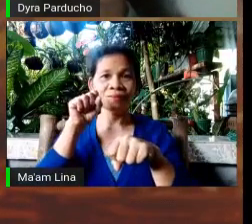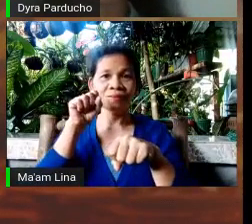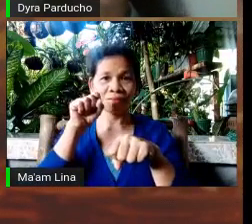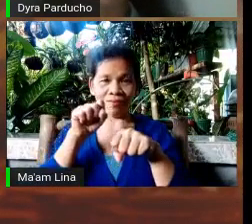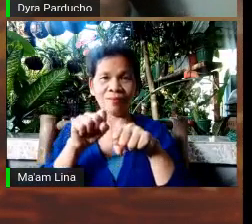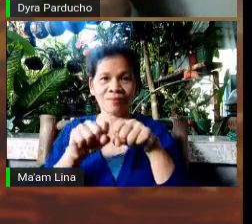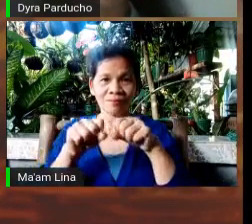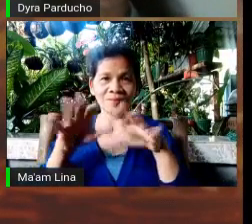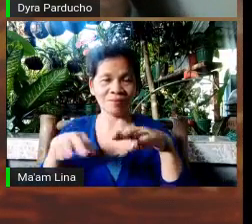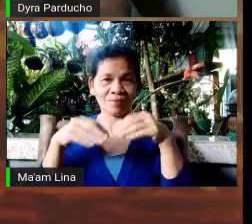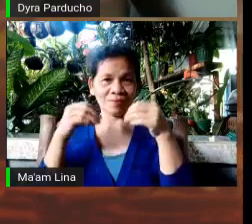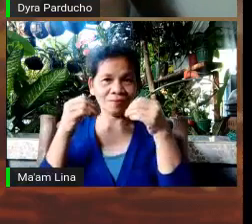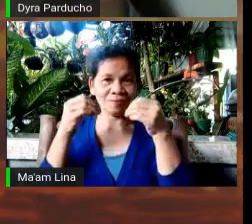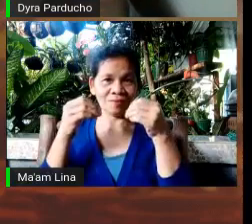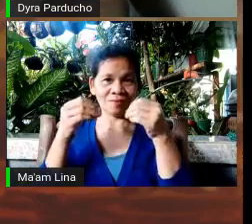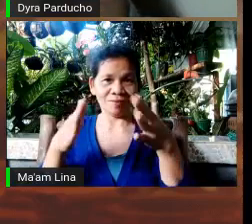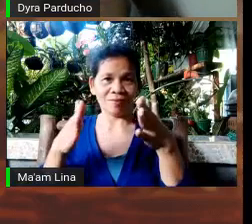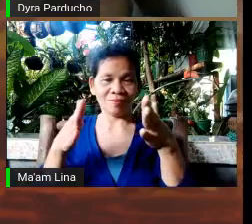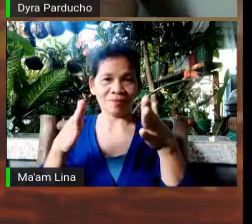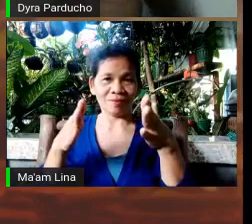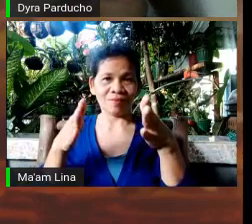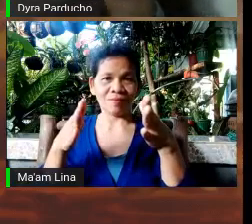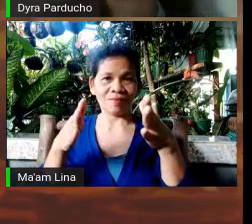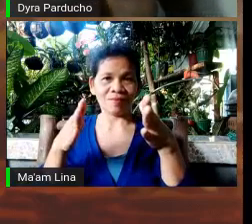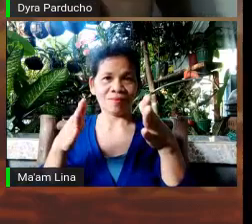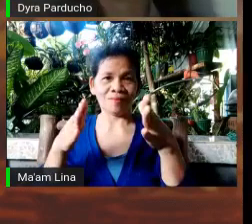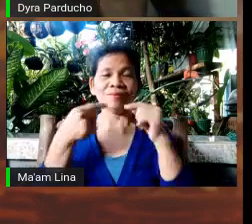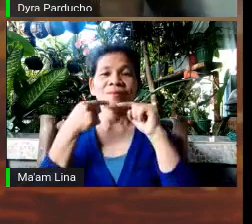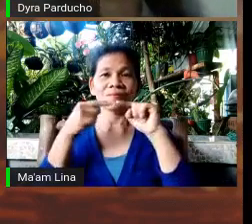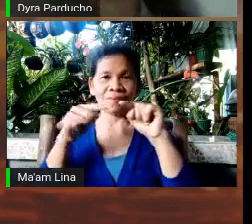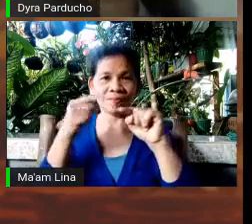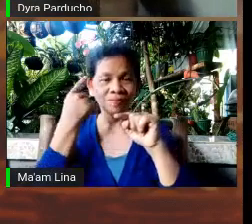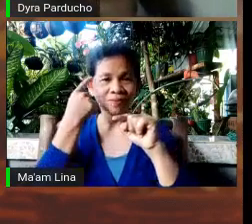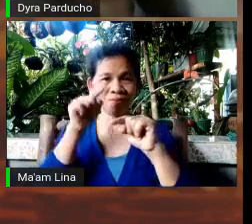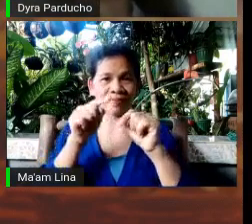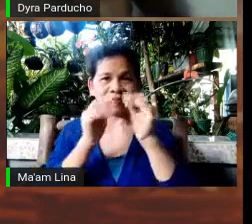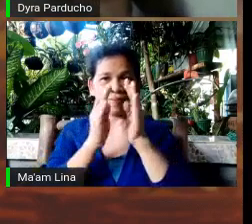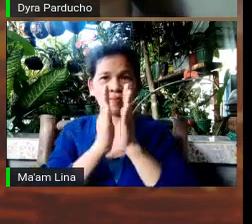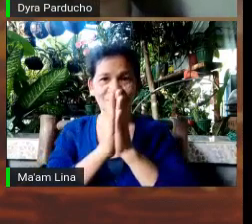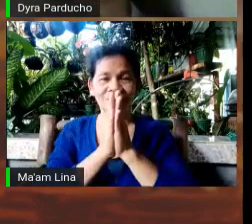mga mayiging hiling. So, ito po ay yung